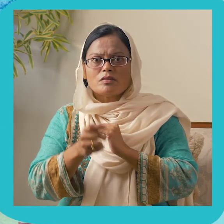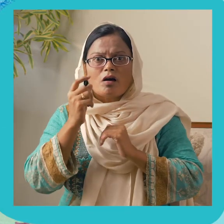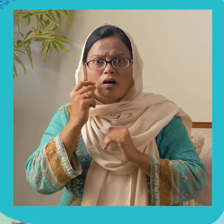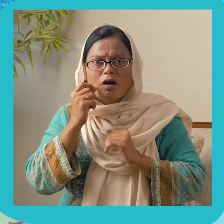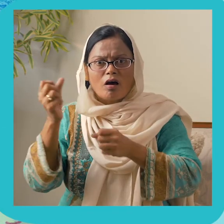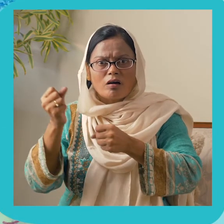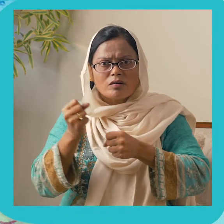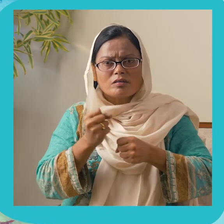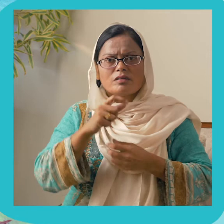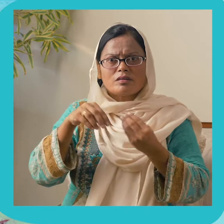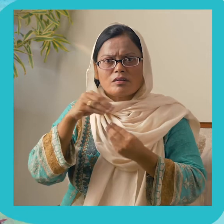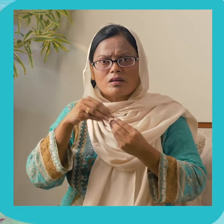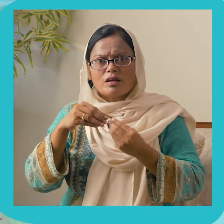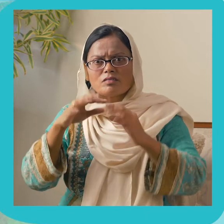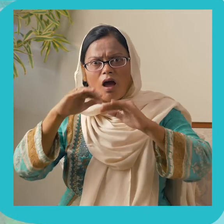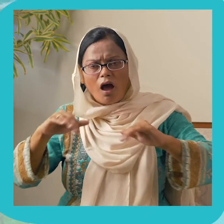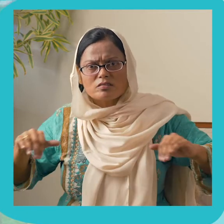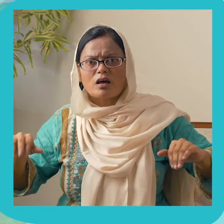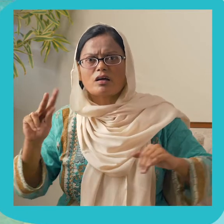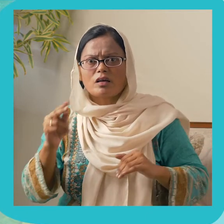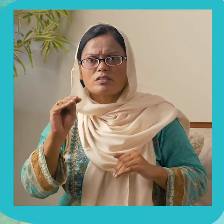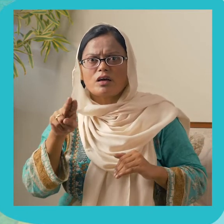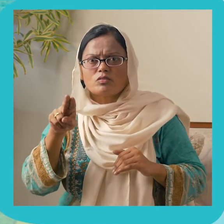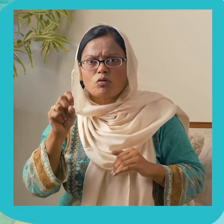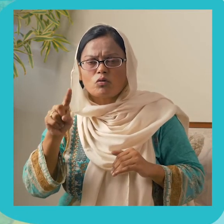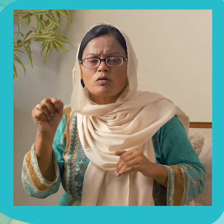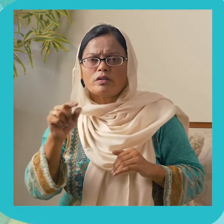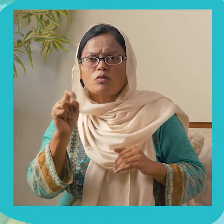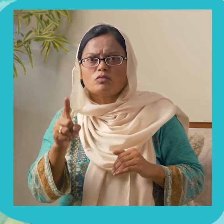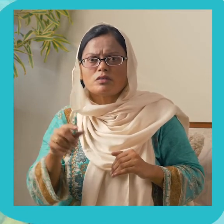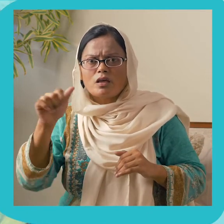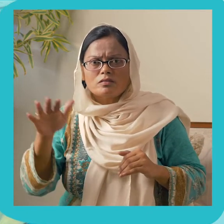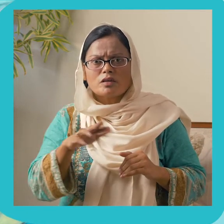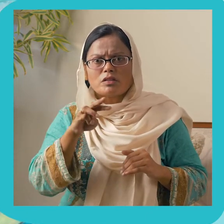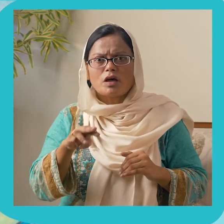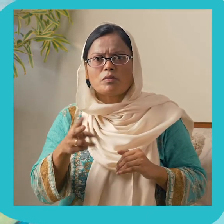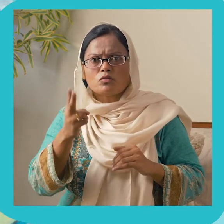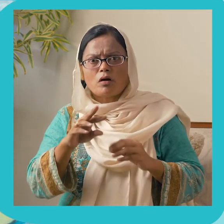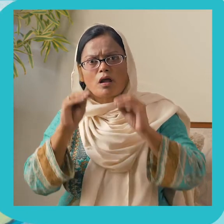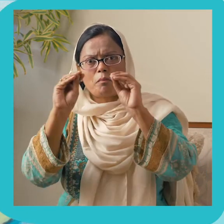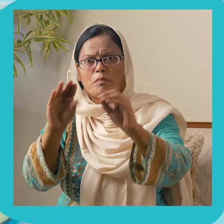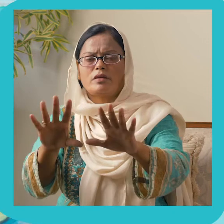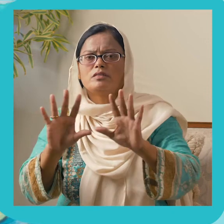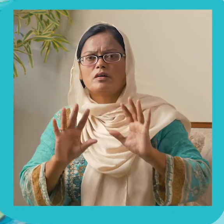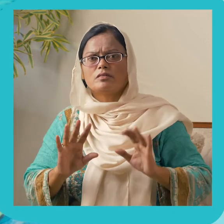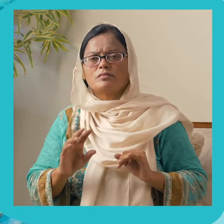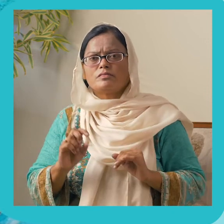जब माहीगीरों ने उसको प्लास्टिक की बोरी से आज़ाद कर दिया तो उन्होंने उसे समंदर में वापस लौटा